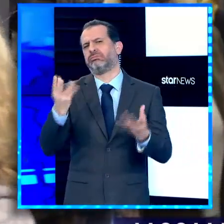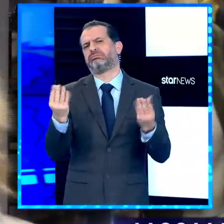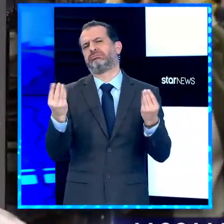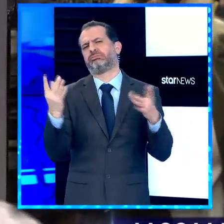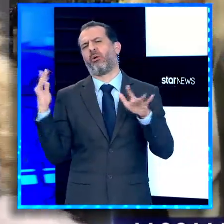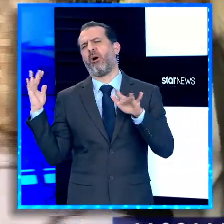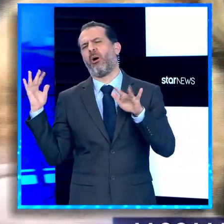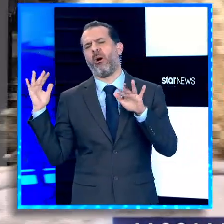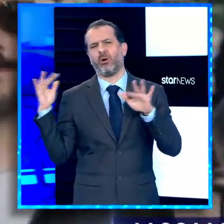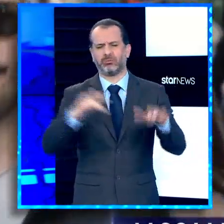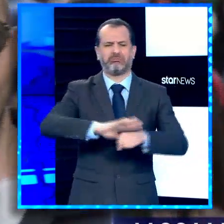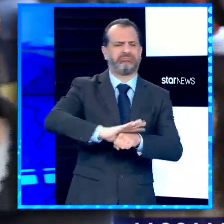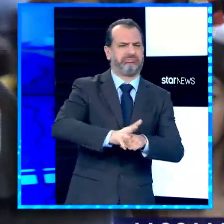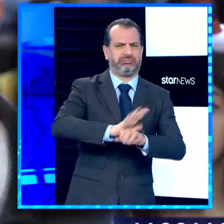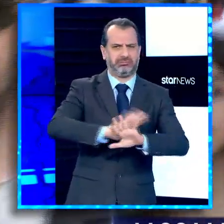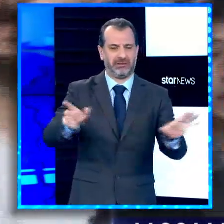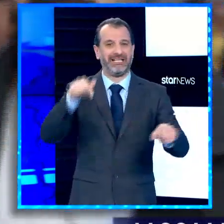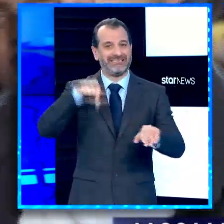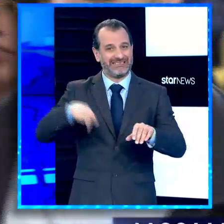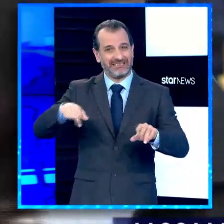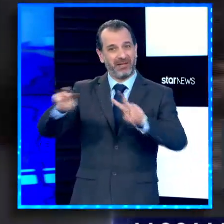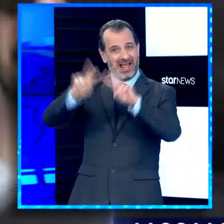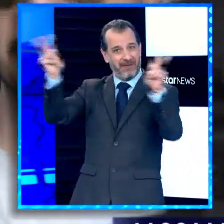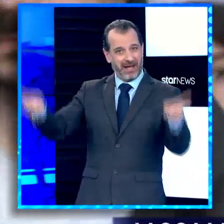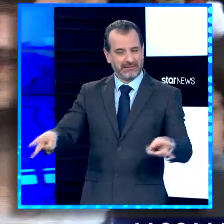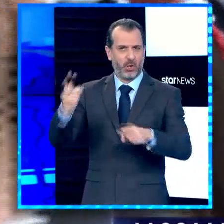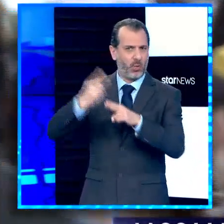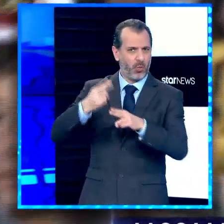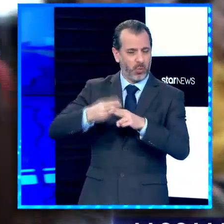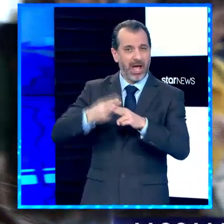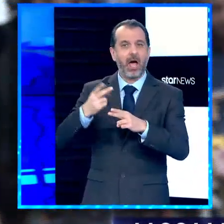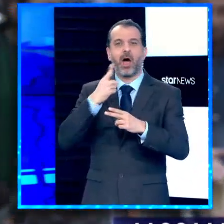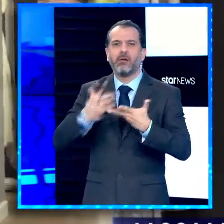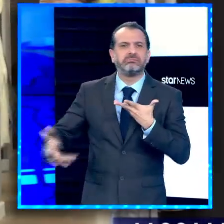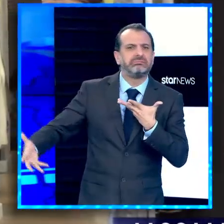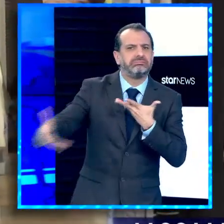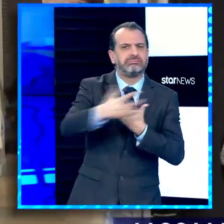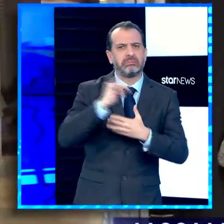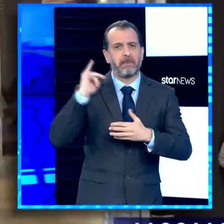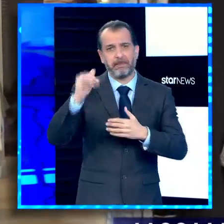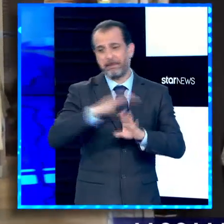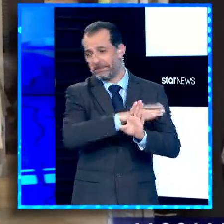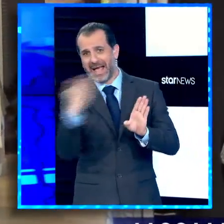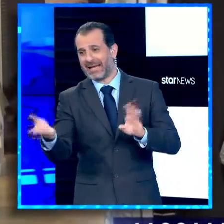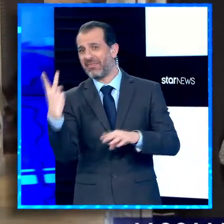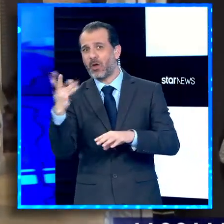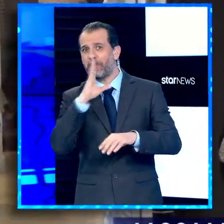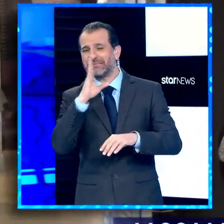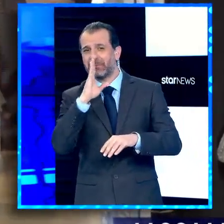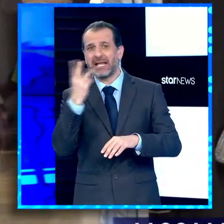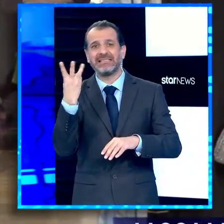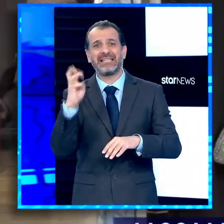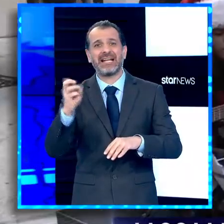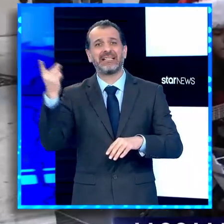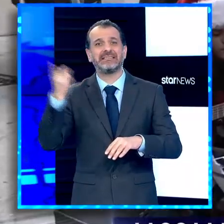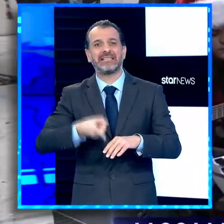Και να σου πω ότι σήμερα σε κεντρικό κατάστημα της οδού Ερμού οι αποδείξεις που κόπηκαν μέχρι τις 2 το μεσημέρι ήταν κατά 30%